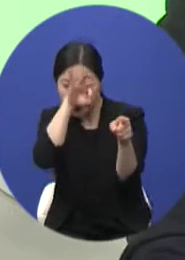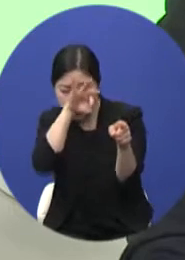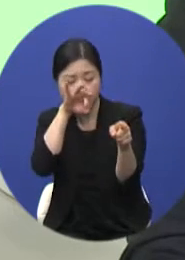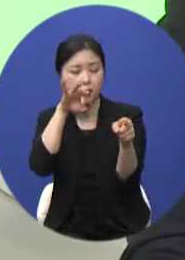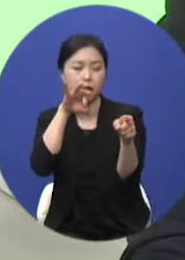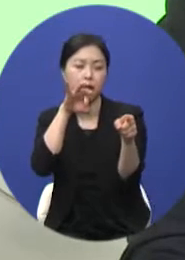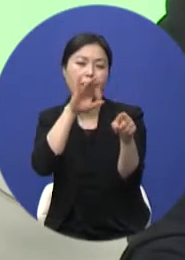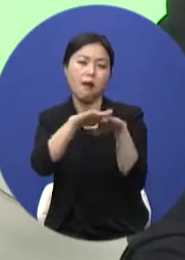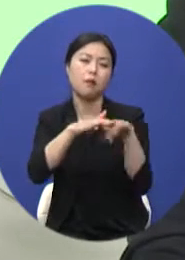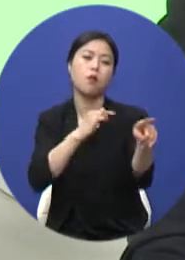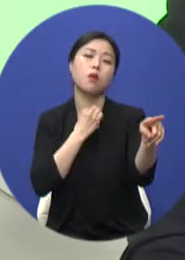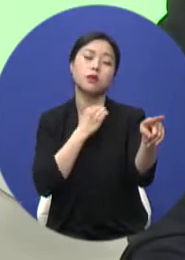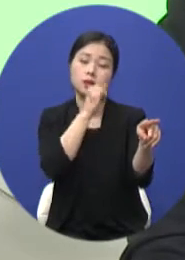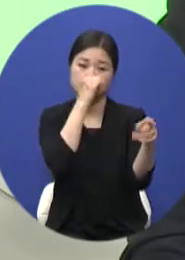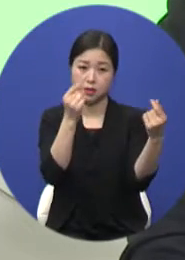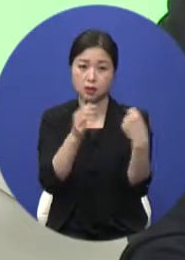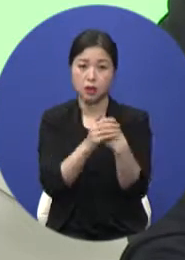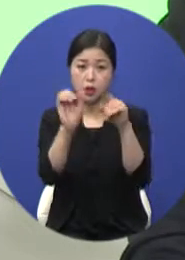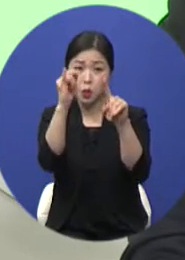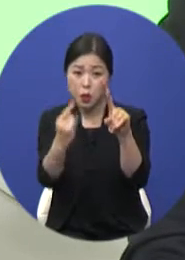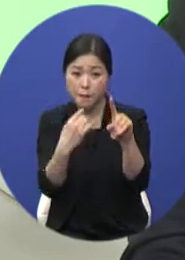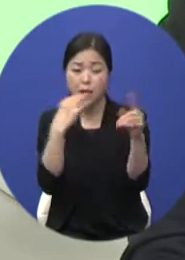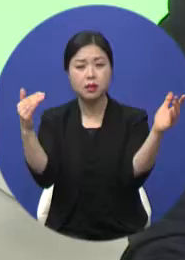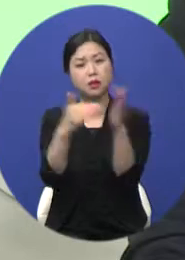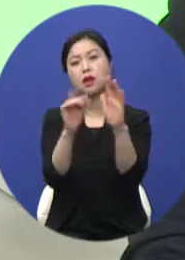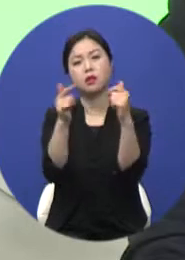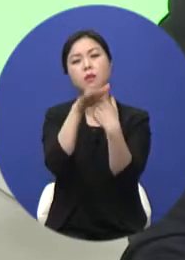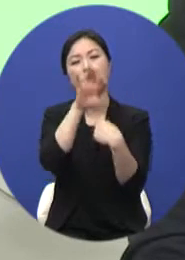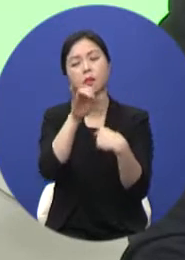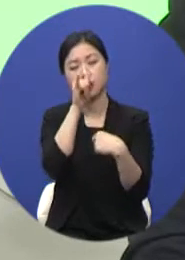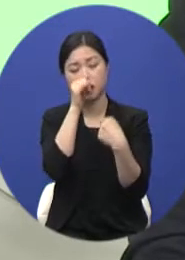반복되는 경우들이 많기 때문에 많이 지치신 것 같아요.